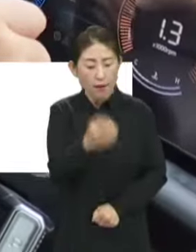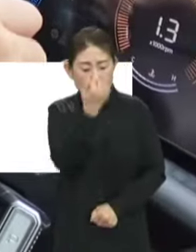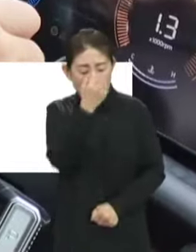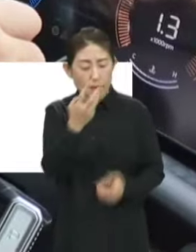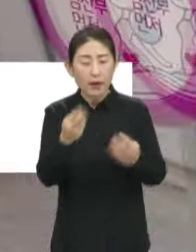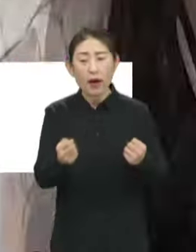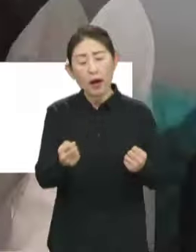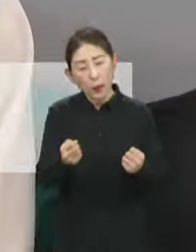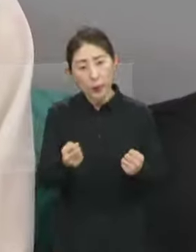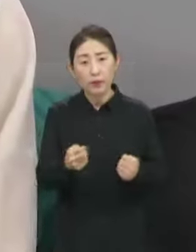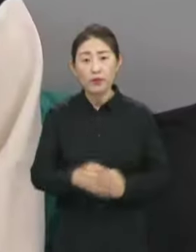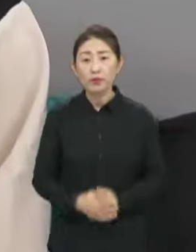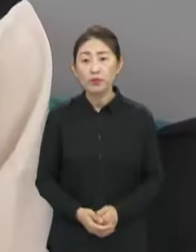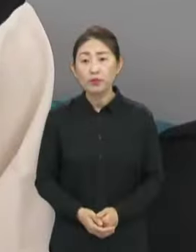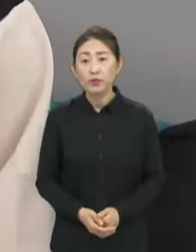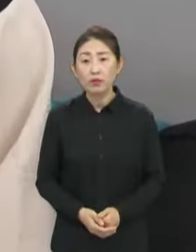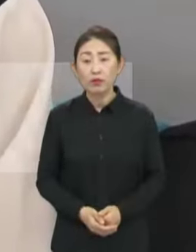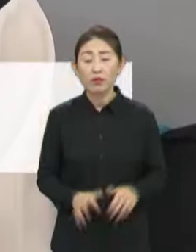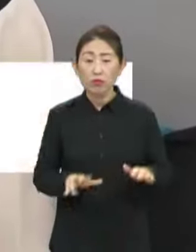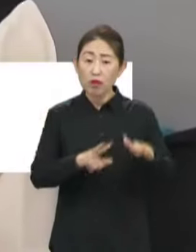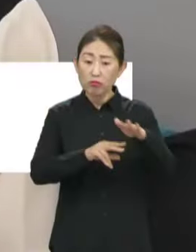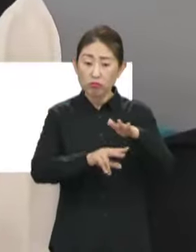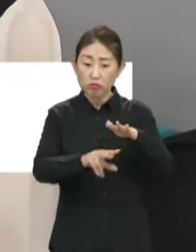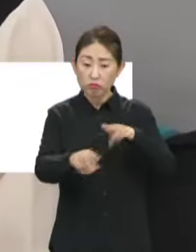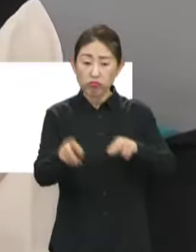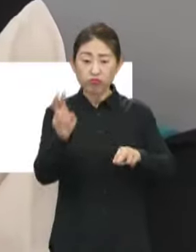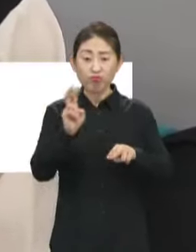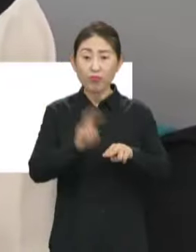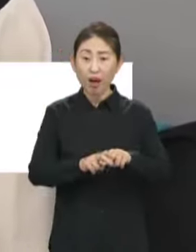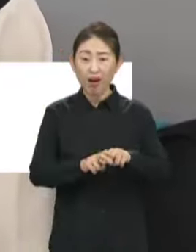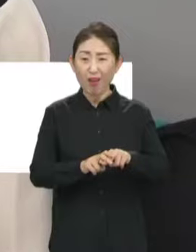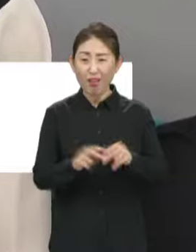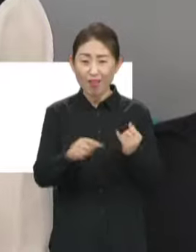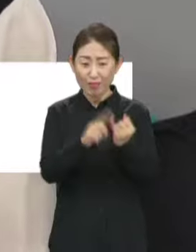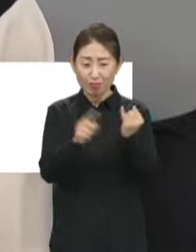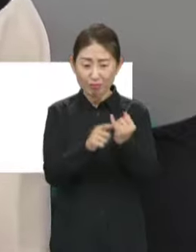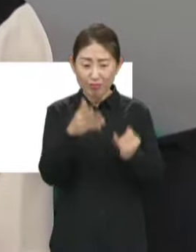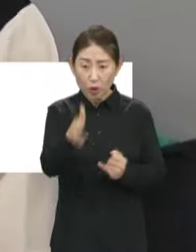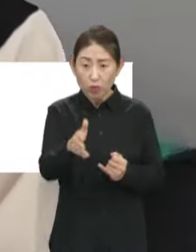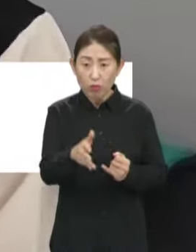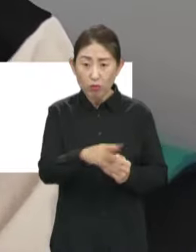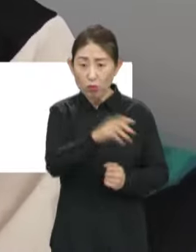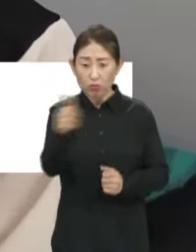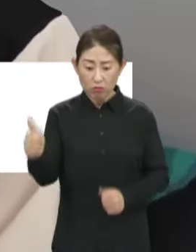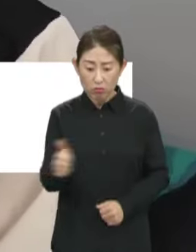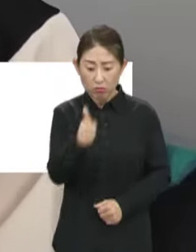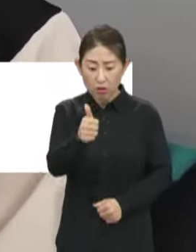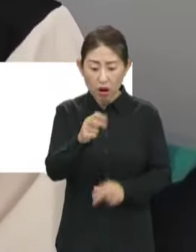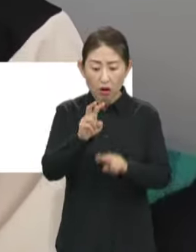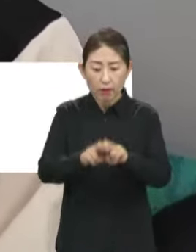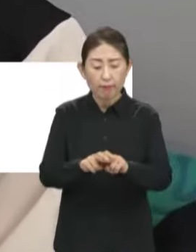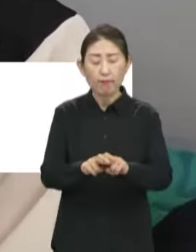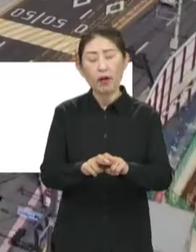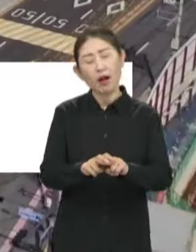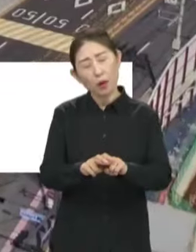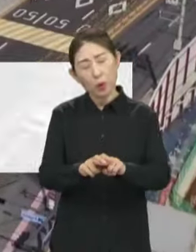있어서 배지를 보고도 그냥 자는 척 하시거나 앉아 계신 분들도 있는 것